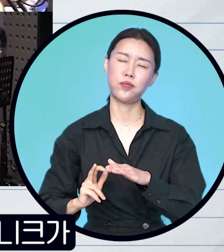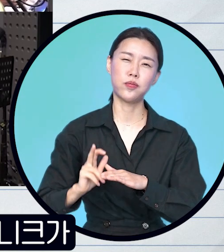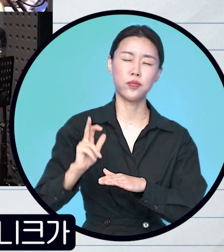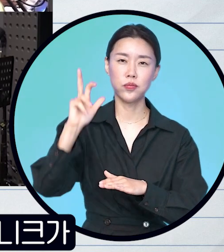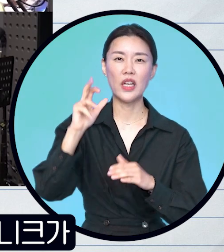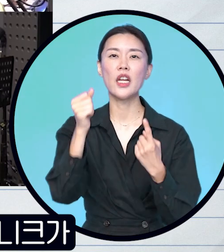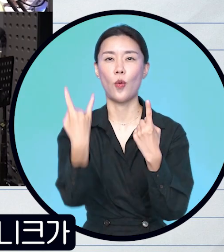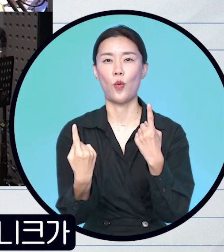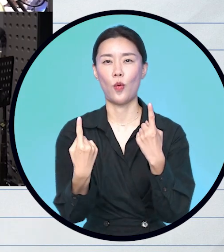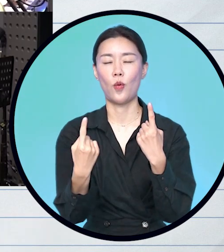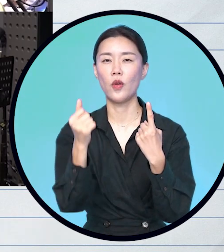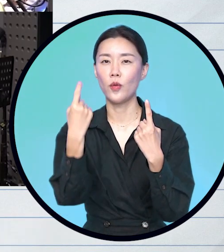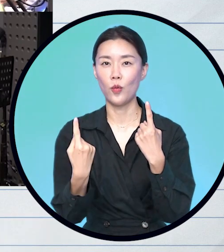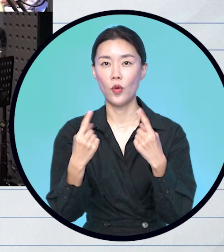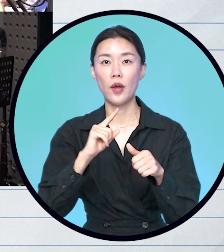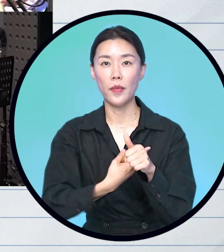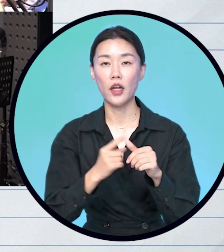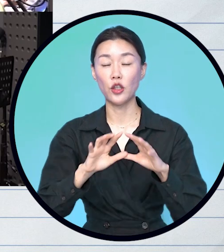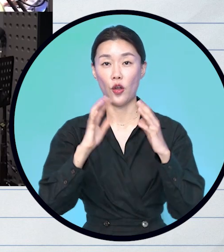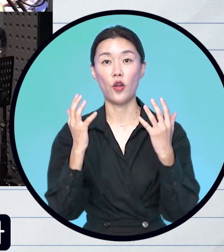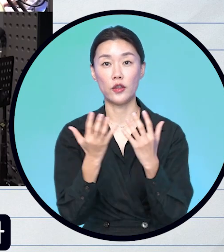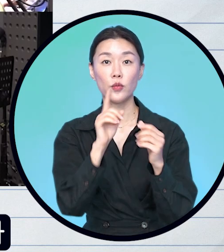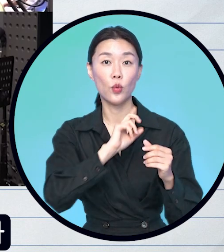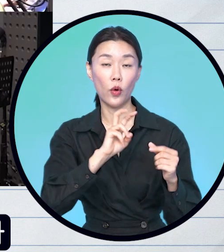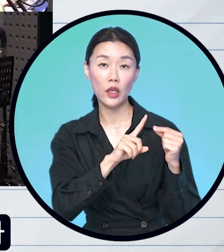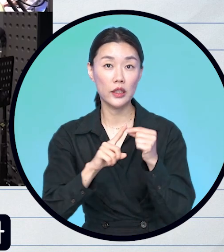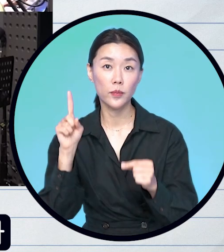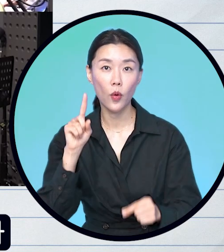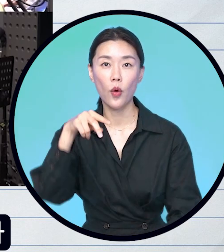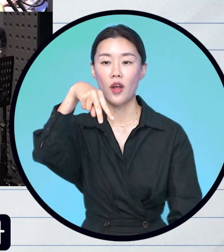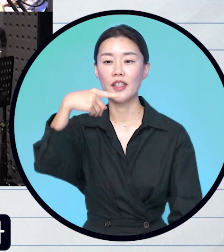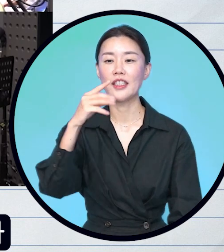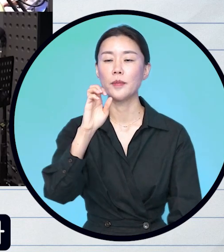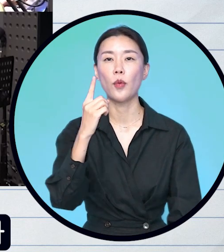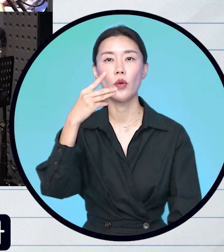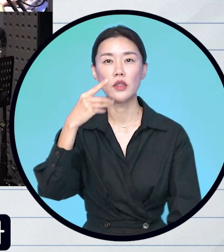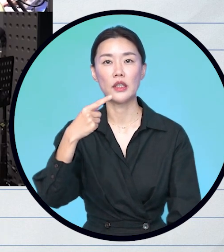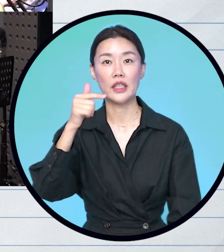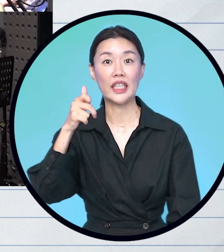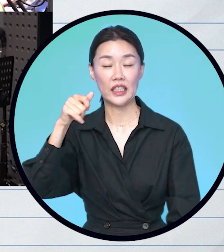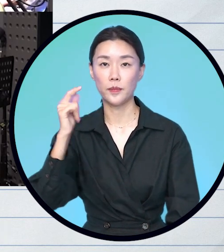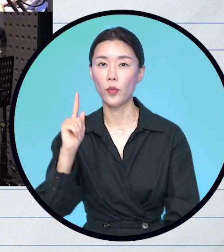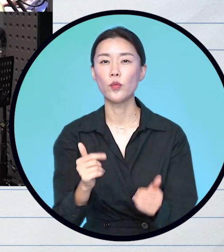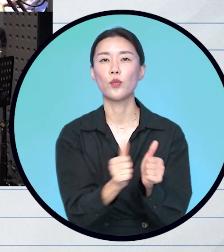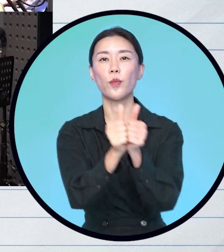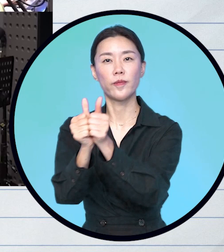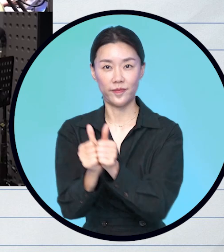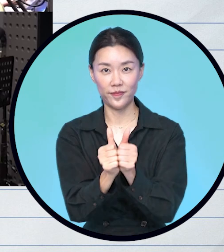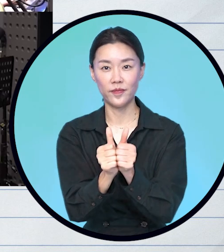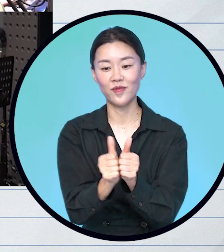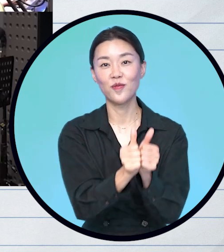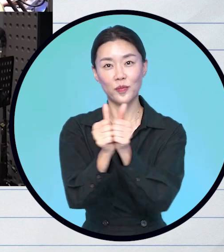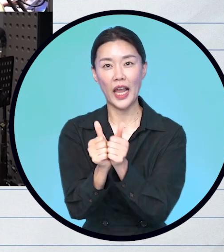인공위성이거든요, 스푸트니크가. 그래서 네. 전체적인 스토리도 이제 스푸트니크가 이제 동반자라는 얘기라 그래서 이 동반자랑